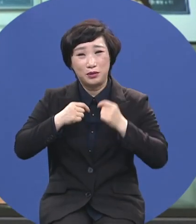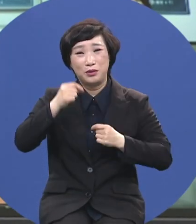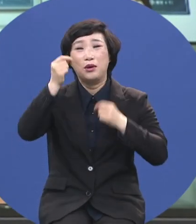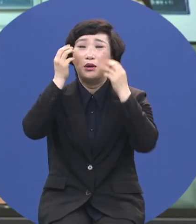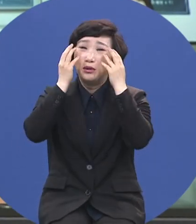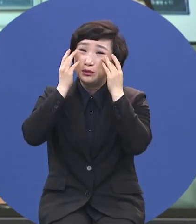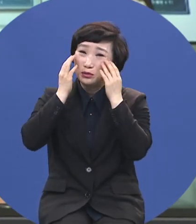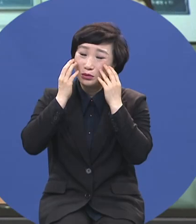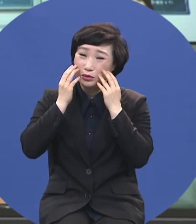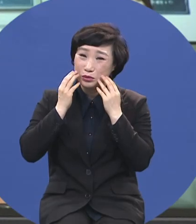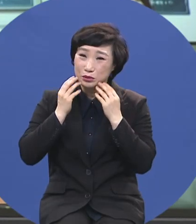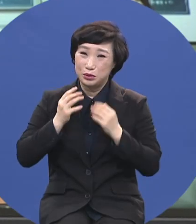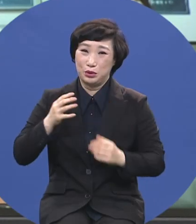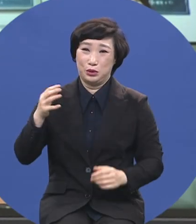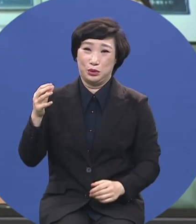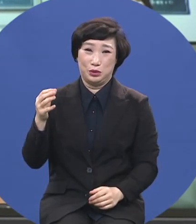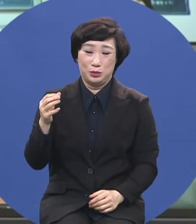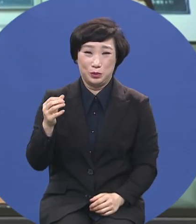울어도